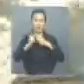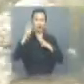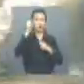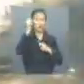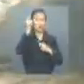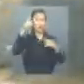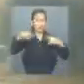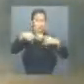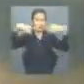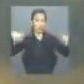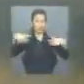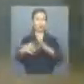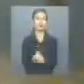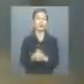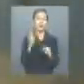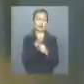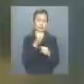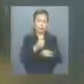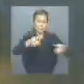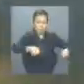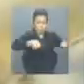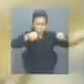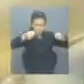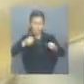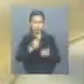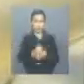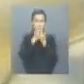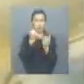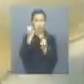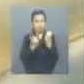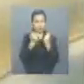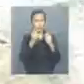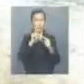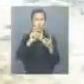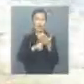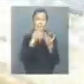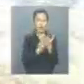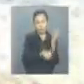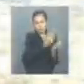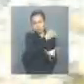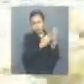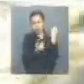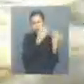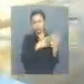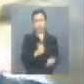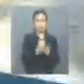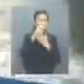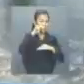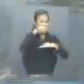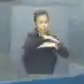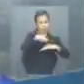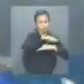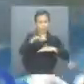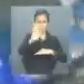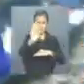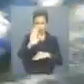6เมตรนั้นเป็นการเปิดไว้เพื่อใช้สัญจรไม่ใช่เป็นการรื้อถอนเพื่อเปิดทางน้ำไหลผู้อำนวยการสป